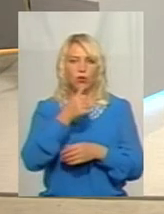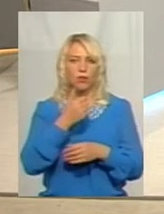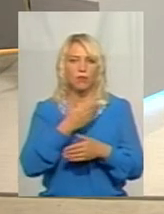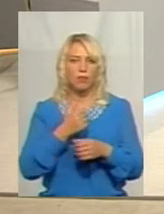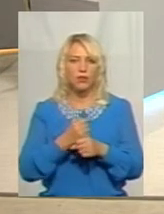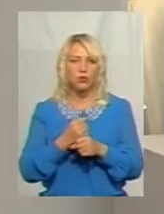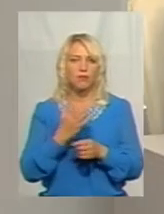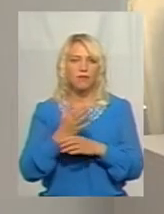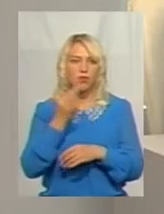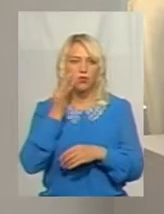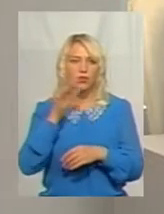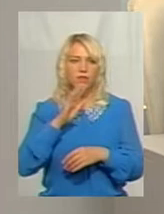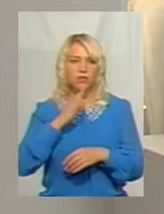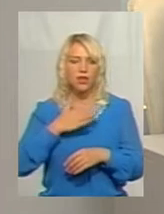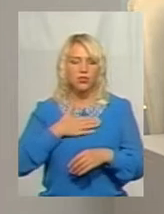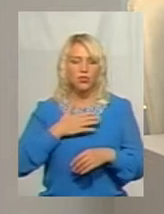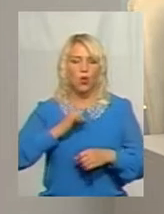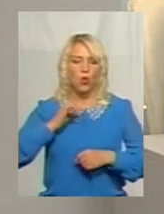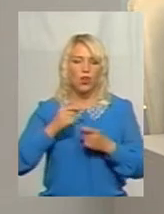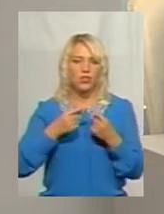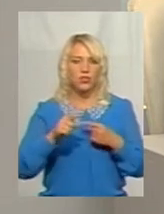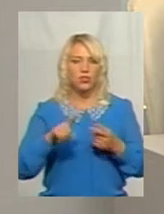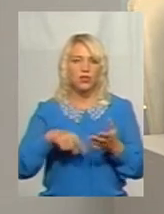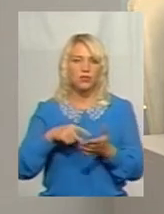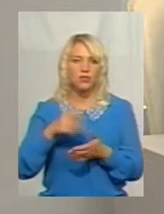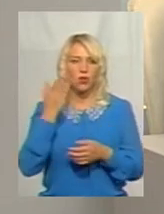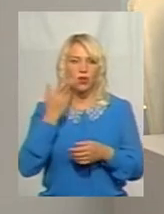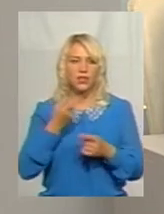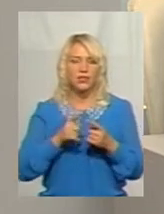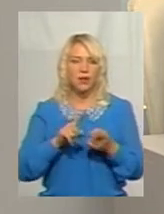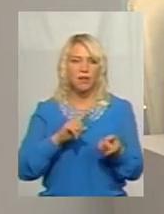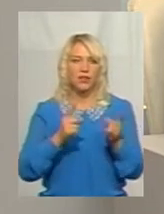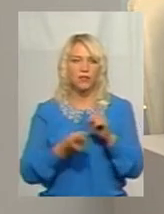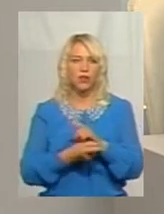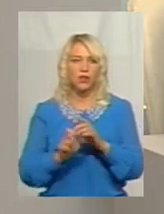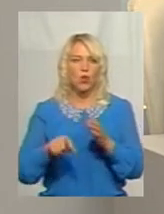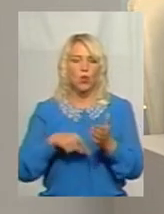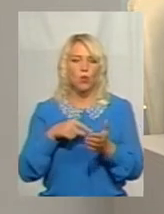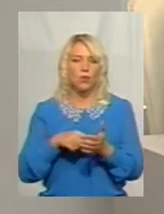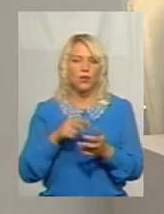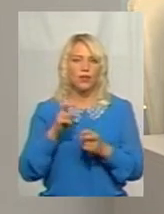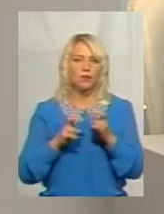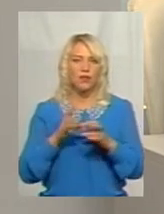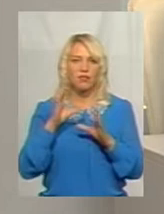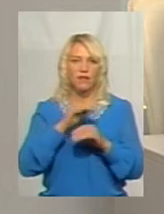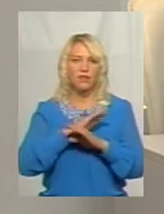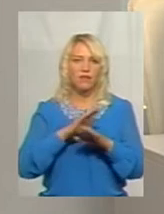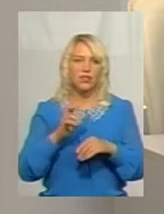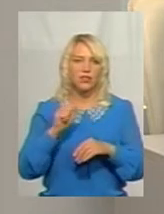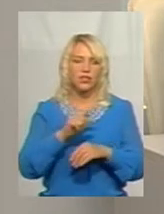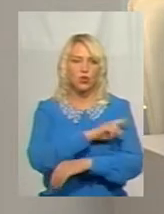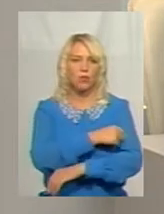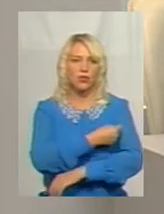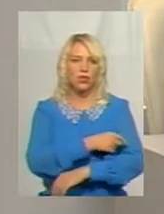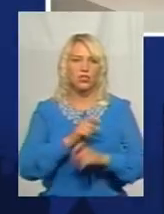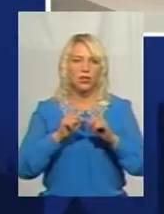Просто є досвід наших колег з інших міст, коли це перетворення в комунальне підприємство не вдавалося і навіть стоматологічні